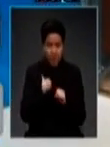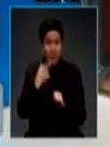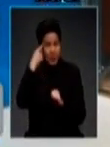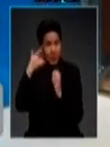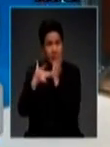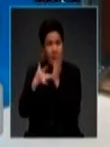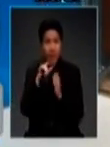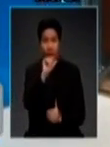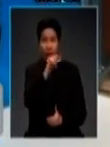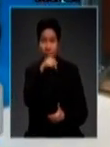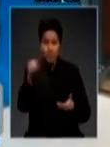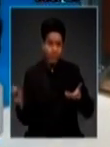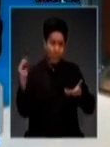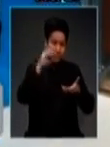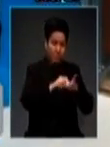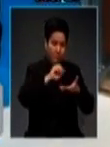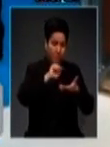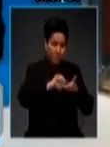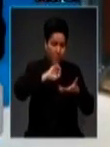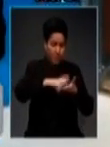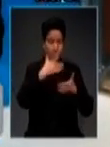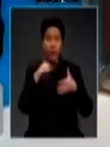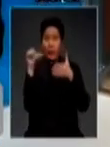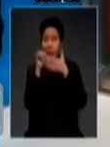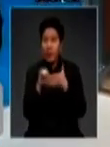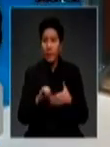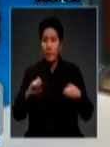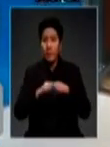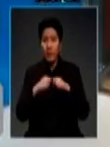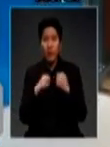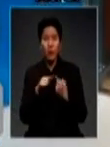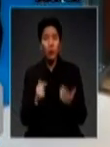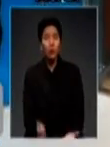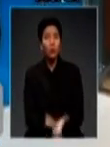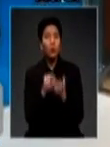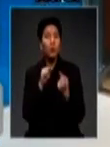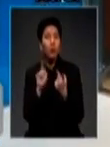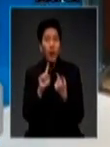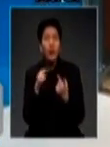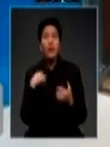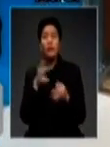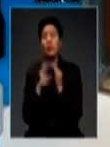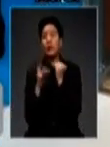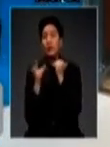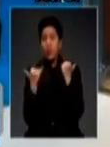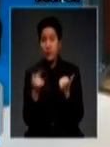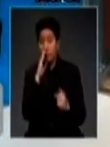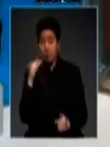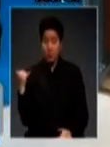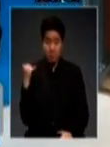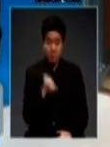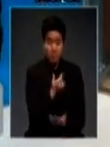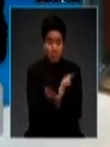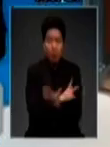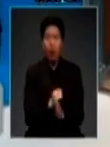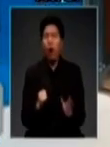และก็แอปพลิเคชันที่พัฒนาขึ้นมาเพื่อแก้ไขปัญหาแล้วก็ส่งเสริมธุรกิจในเชิงดิจิทัลมาให้เราได้เห็นด้วยนะคะว่าวันนี้ถ้ามาภูเก็ตแล้วชีวิตมัน